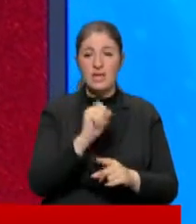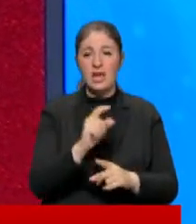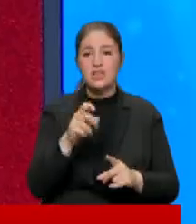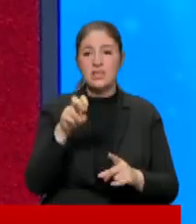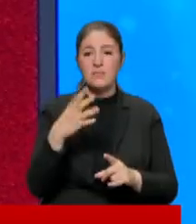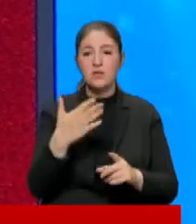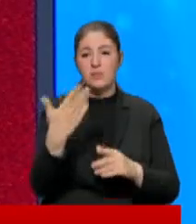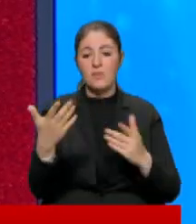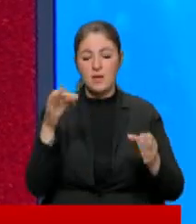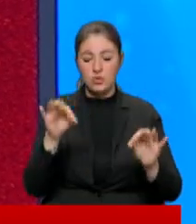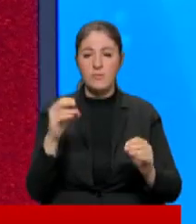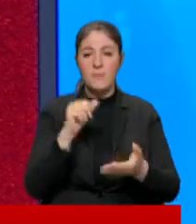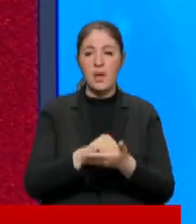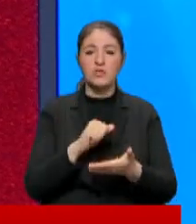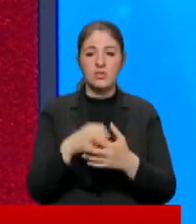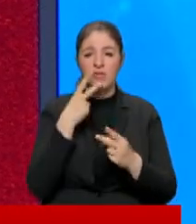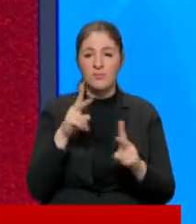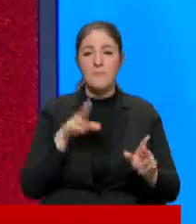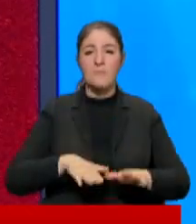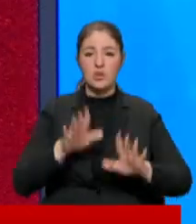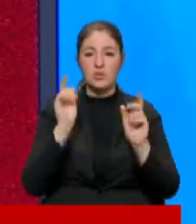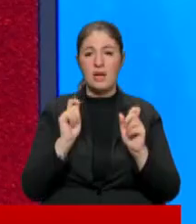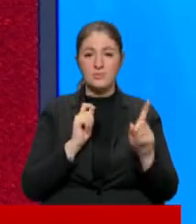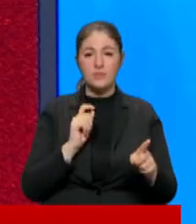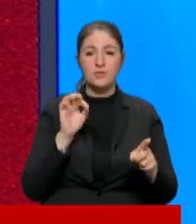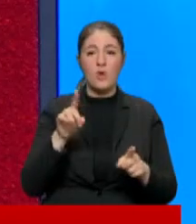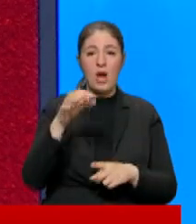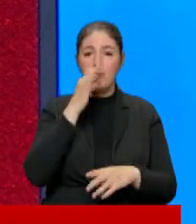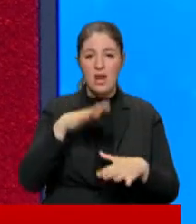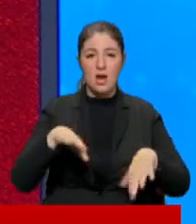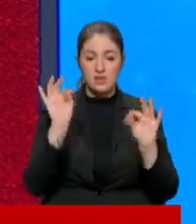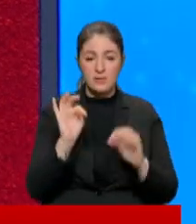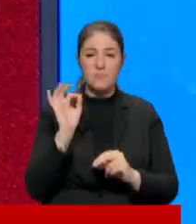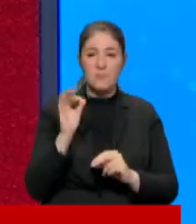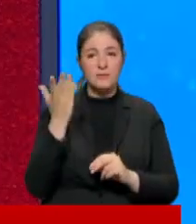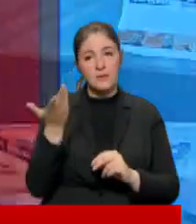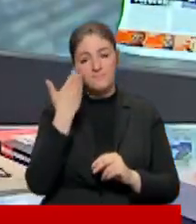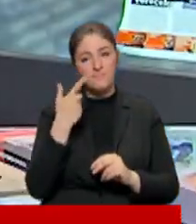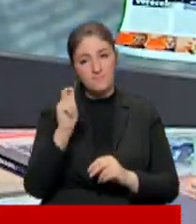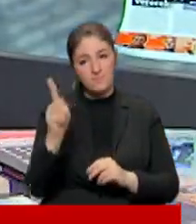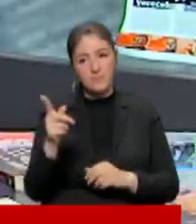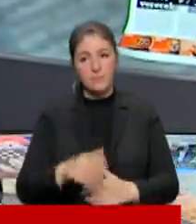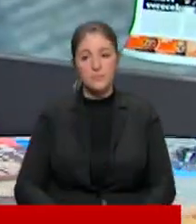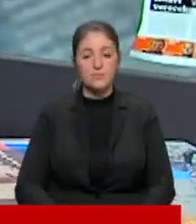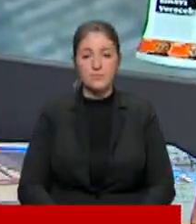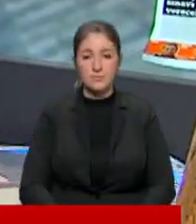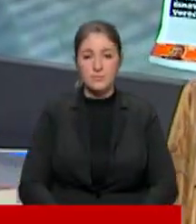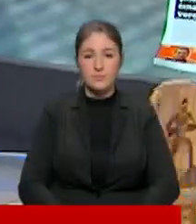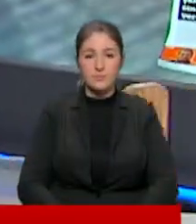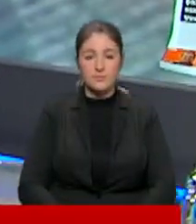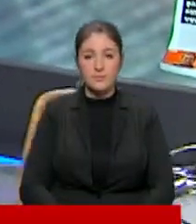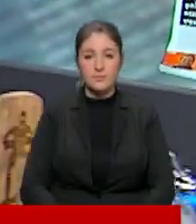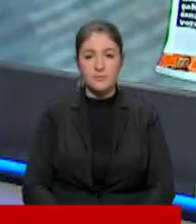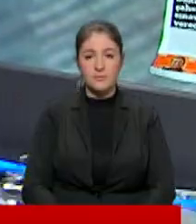ayrı noktada yaptığı basın açıklamasıyla protesto etti. Şimdi o haber hazır, hemen de ekranlarınıza gelsin.